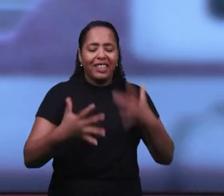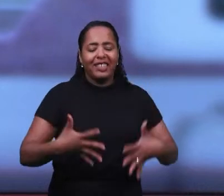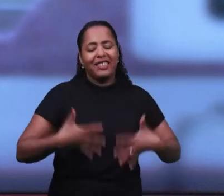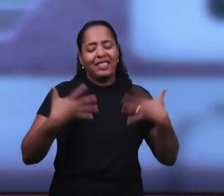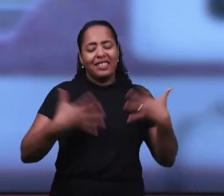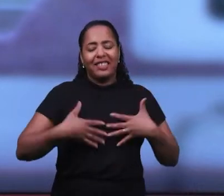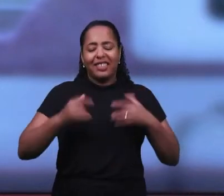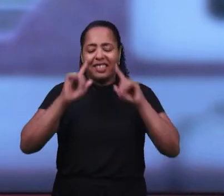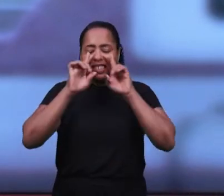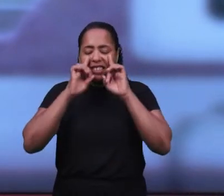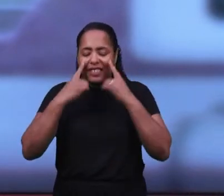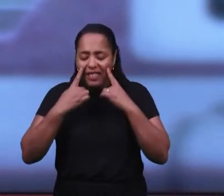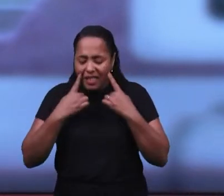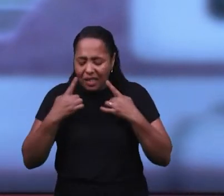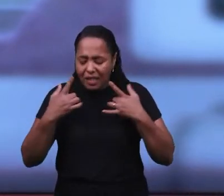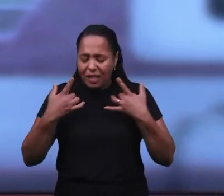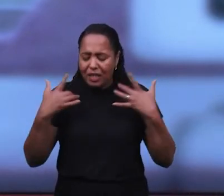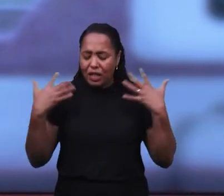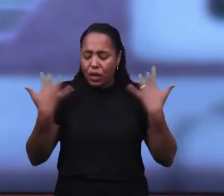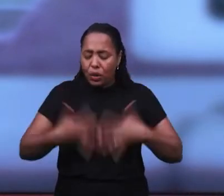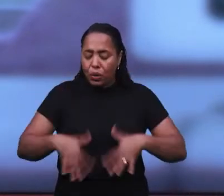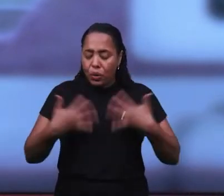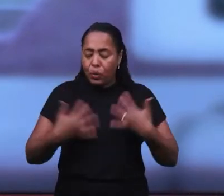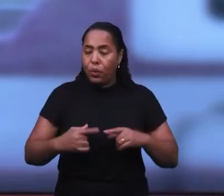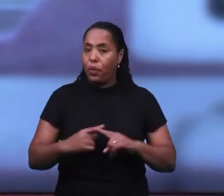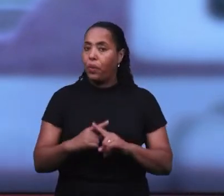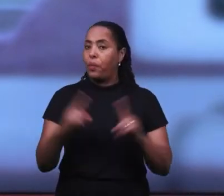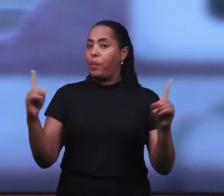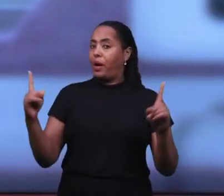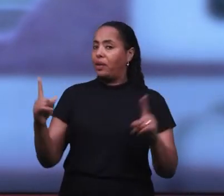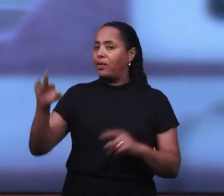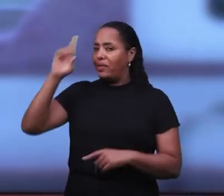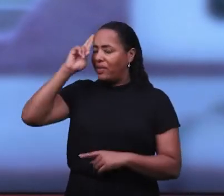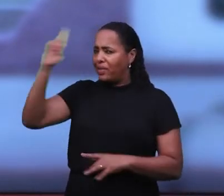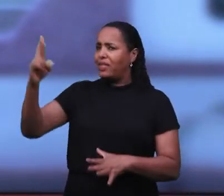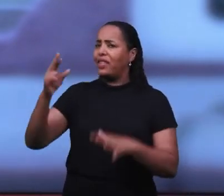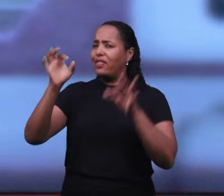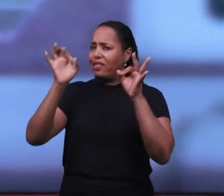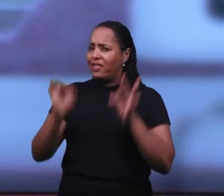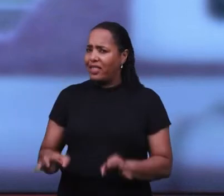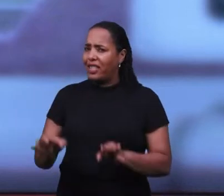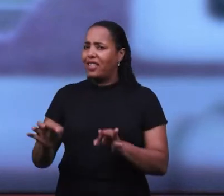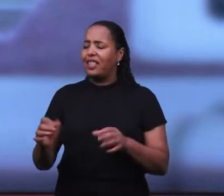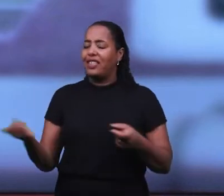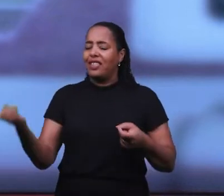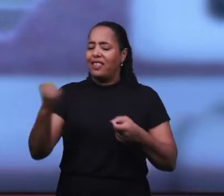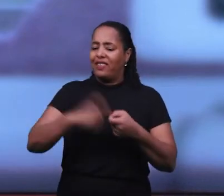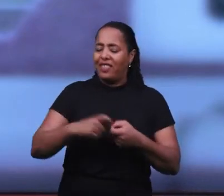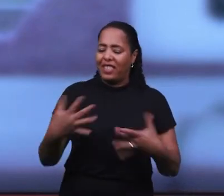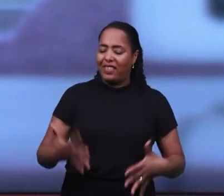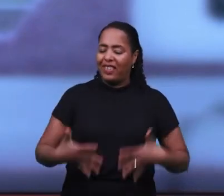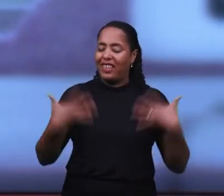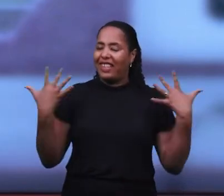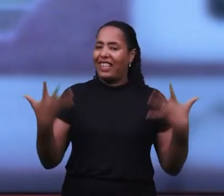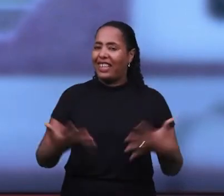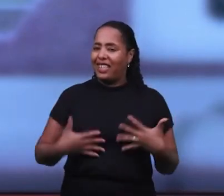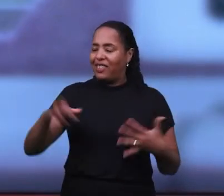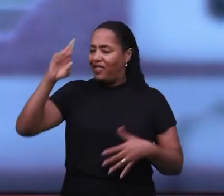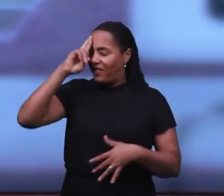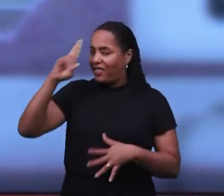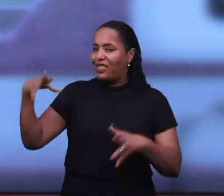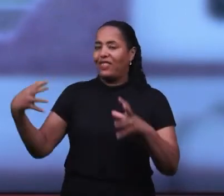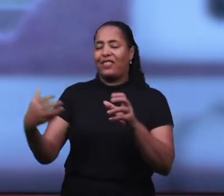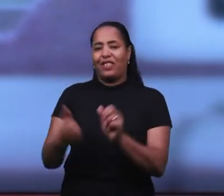changer la vie de nos enfants en chantant les jours de joie et en pleurant les jours d'affliction. Mais le Seigneur, il